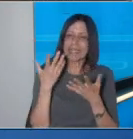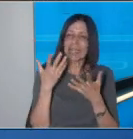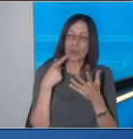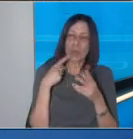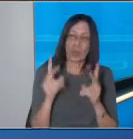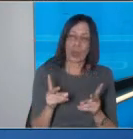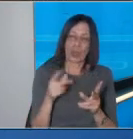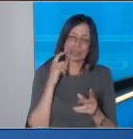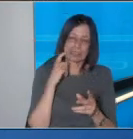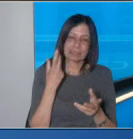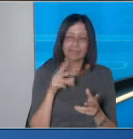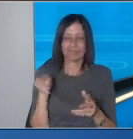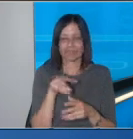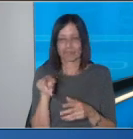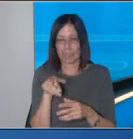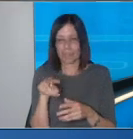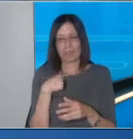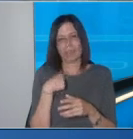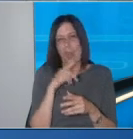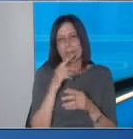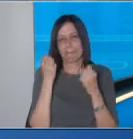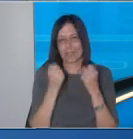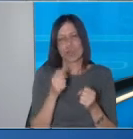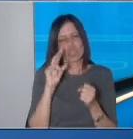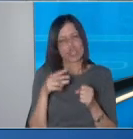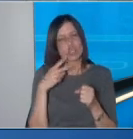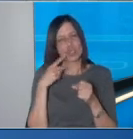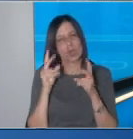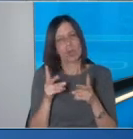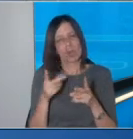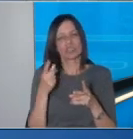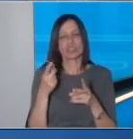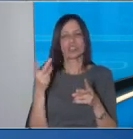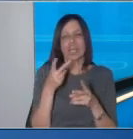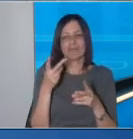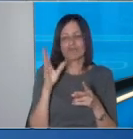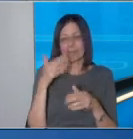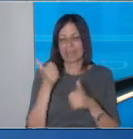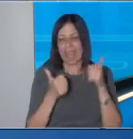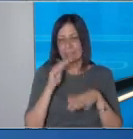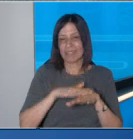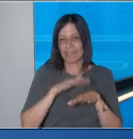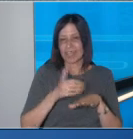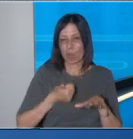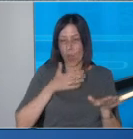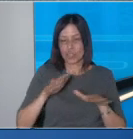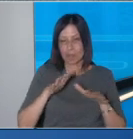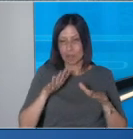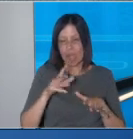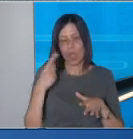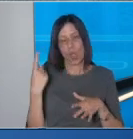הומור בין השניים. אני לא בטוח שיש כזה הומור בין שניים שמתחרים על תפקיד ראש הממשלה, כל אחד עם המהלכים